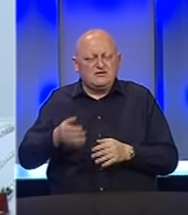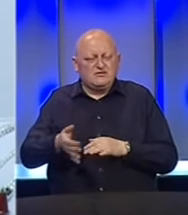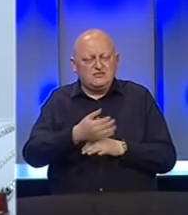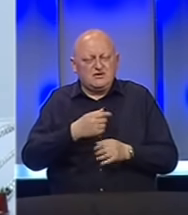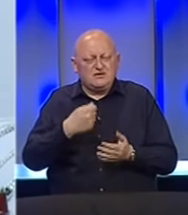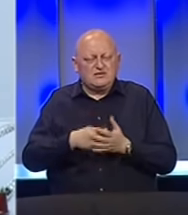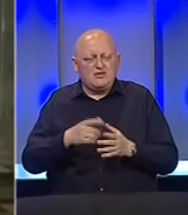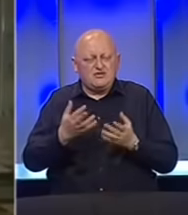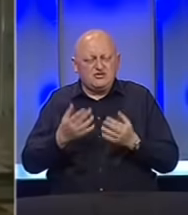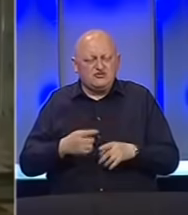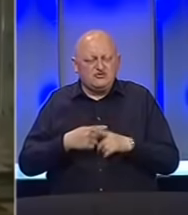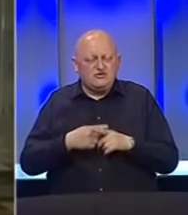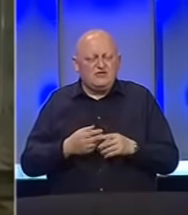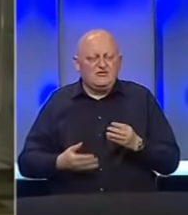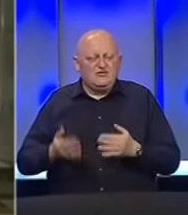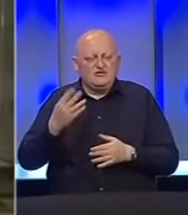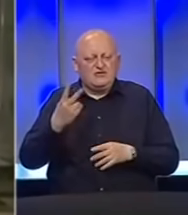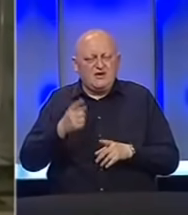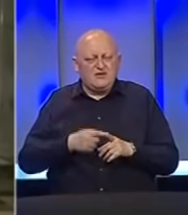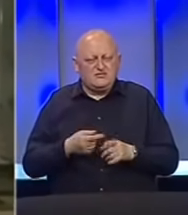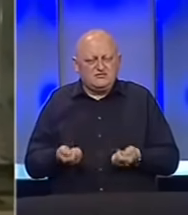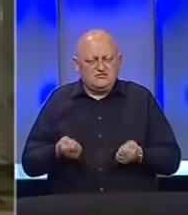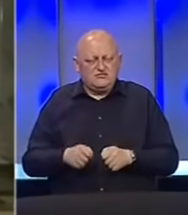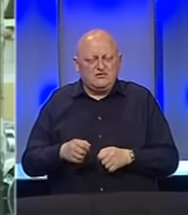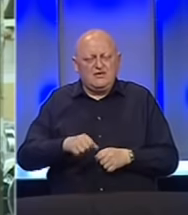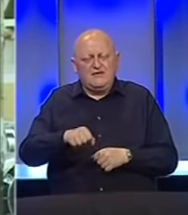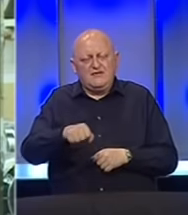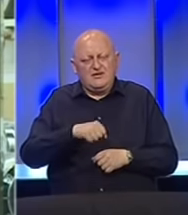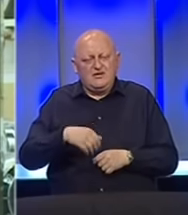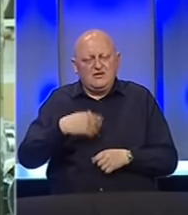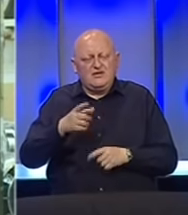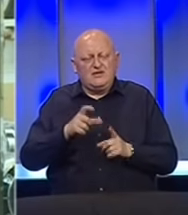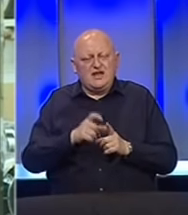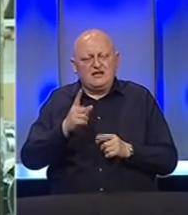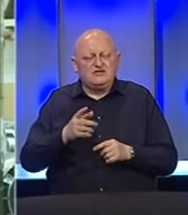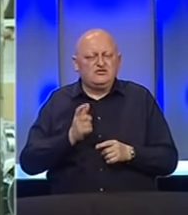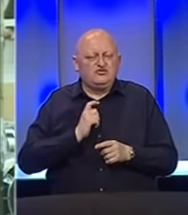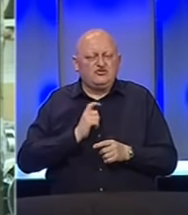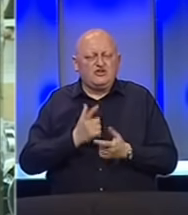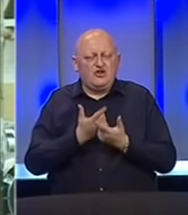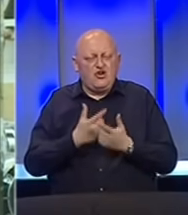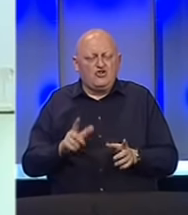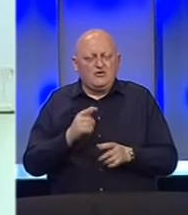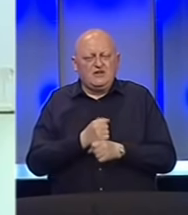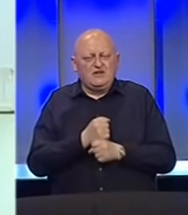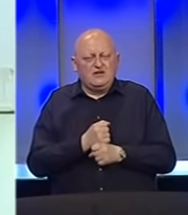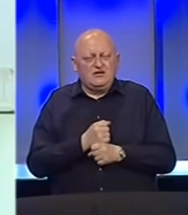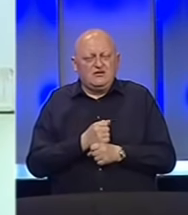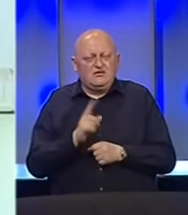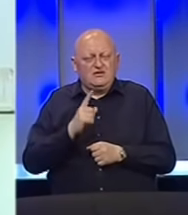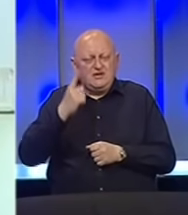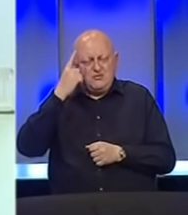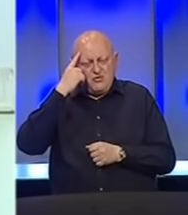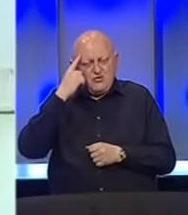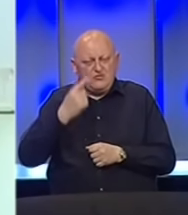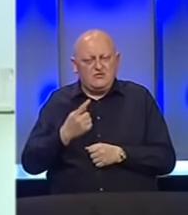plaćenim računima i kirijama i sa više od dva mjeseca zaključanim vratima, Dajana Isić i dalje čeka odobrenje za rad. Nije mi logično